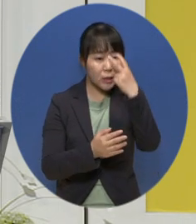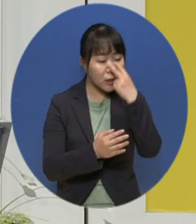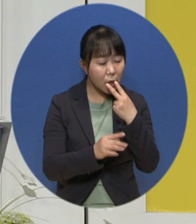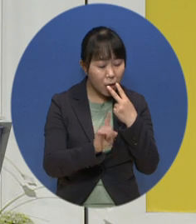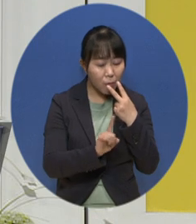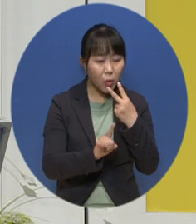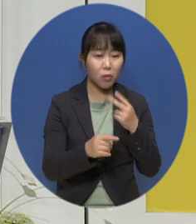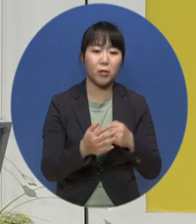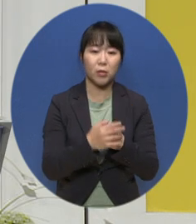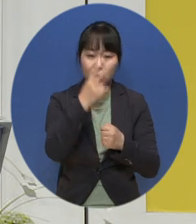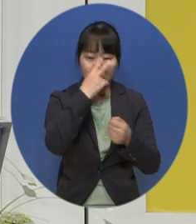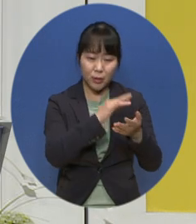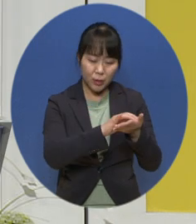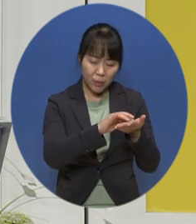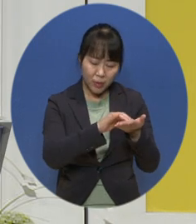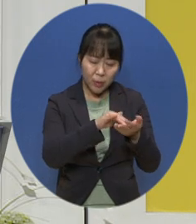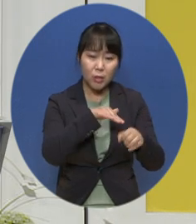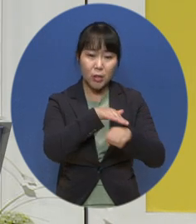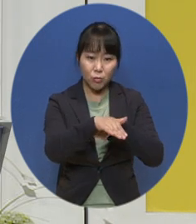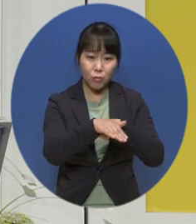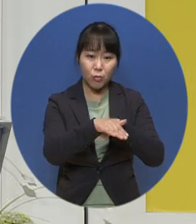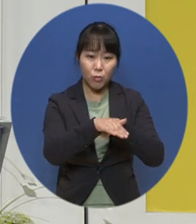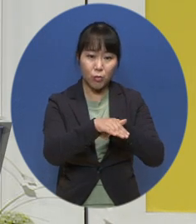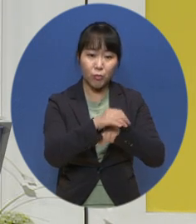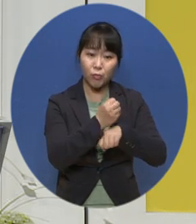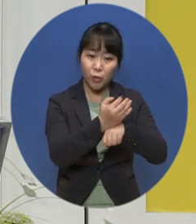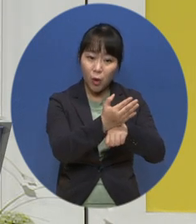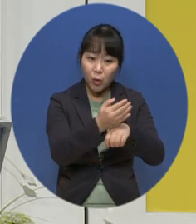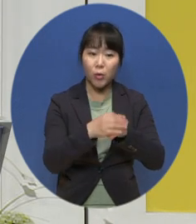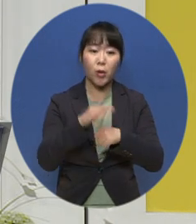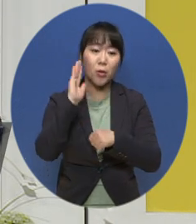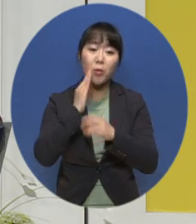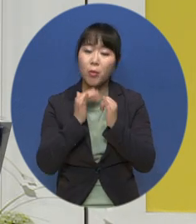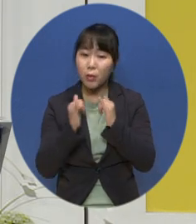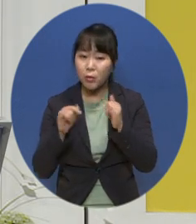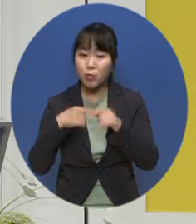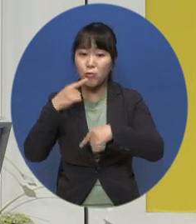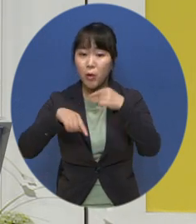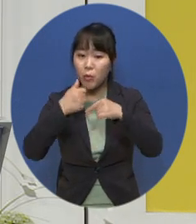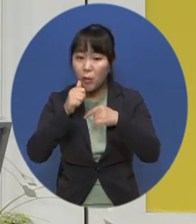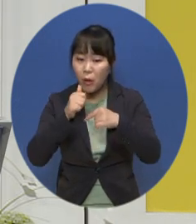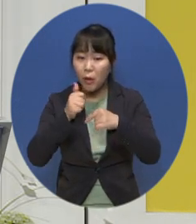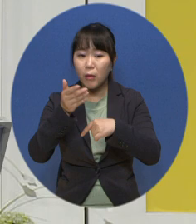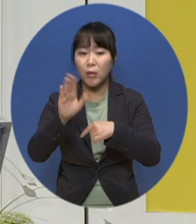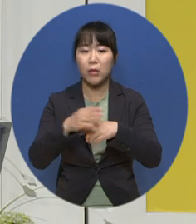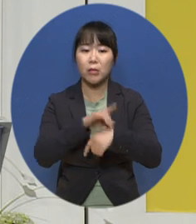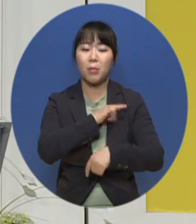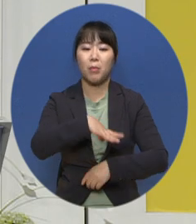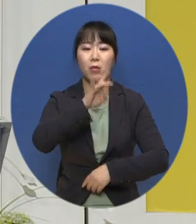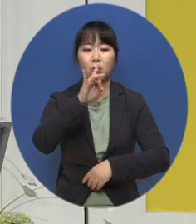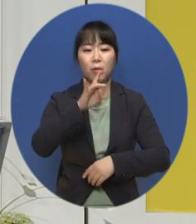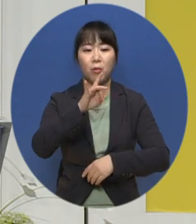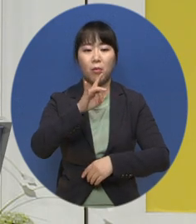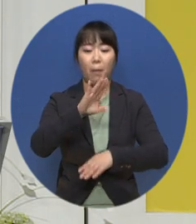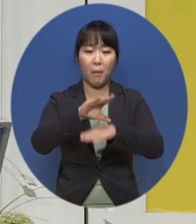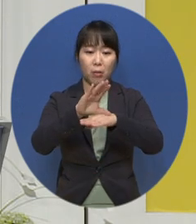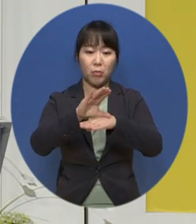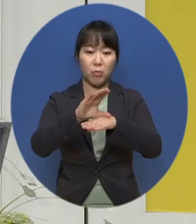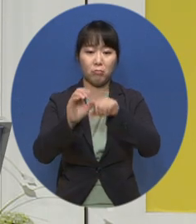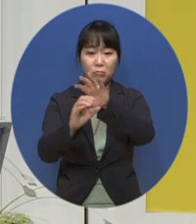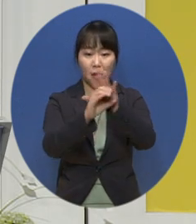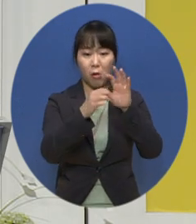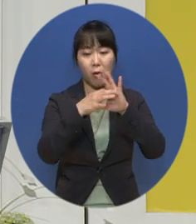면은 점자 형식으로 알려야 한다 예 그리고 너와 같은 수화통역 했는데 제 1층에는 방송에 수화통역 또 없었어요 코로나